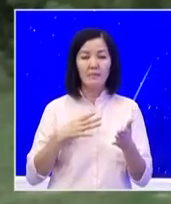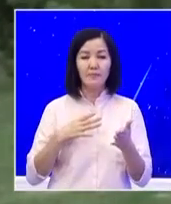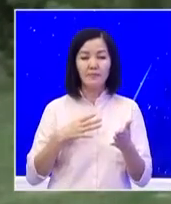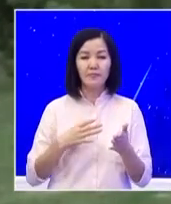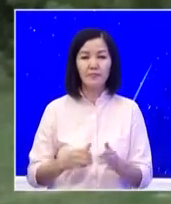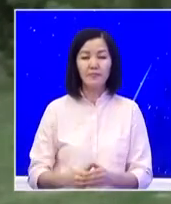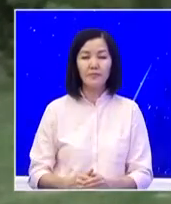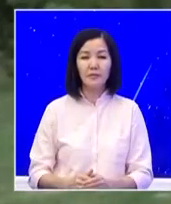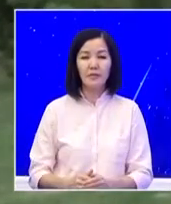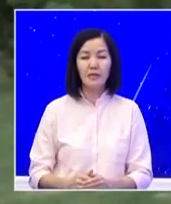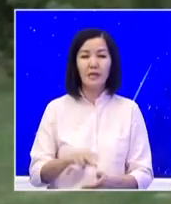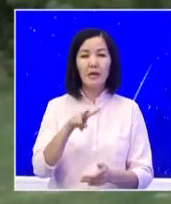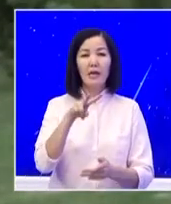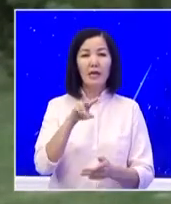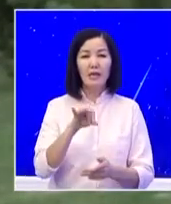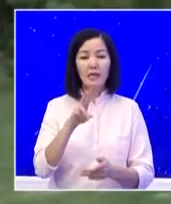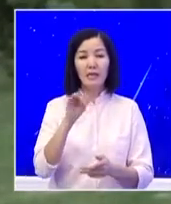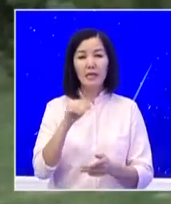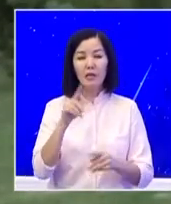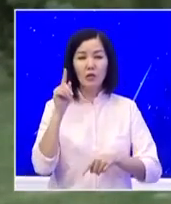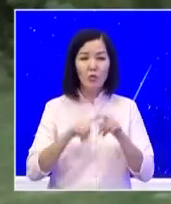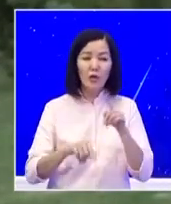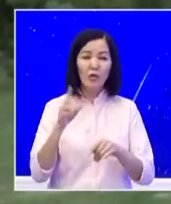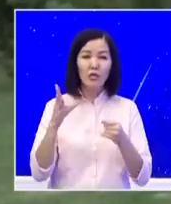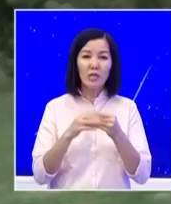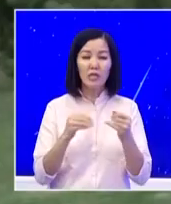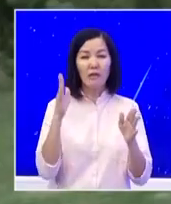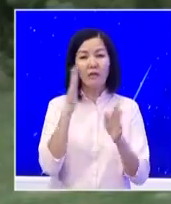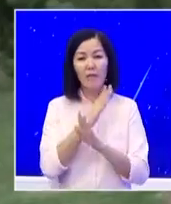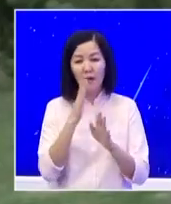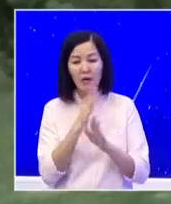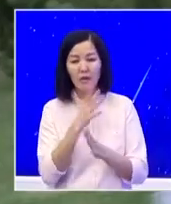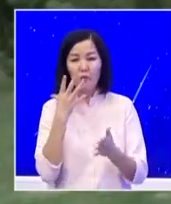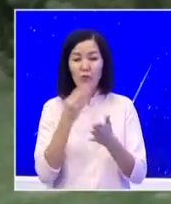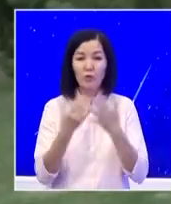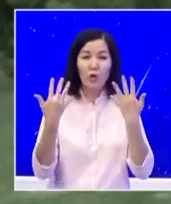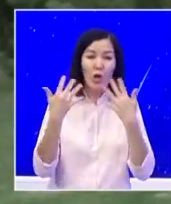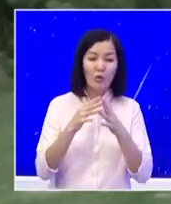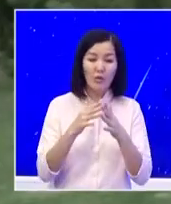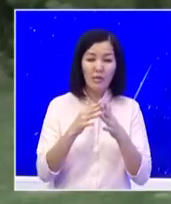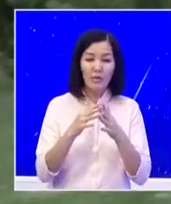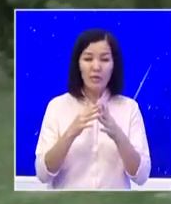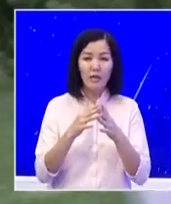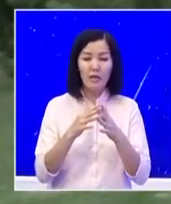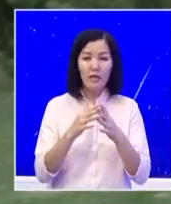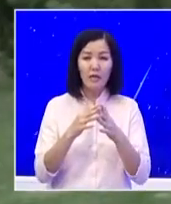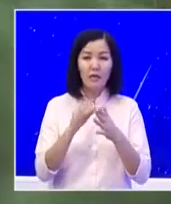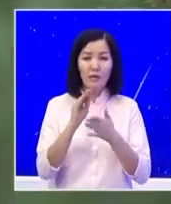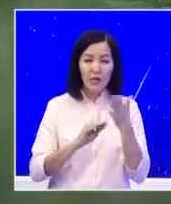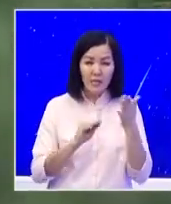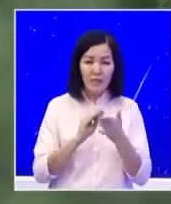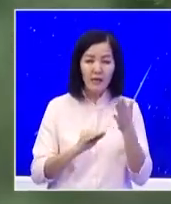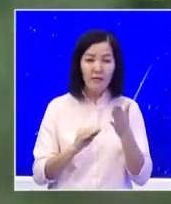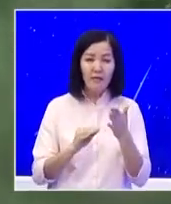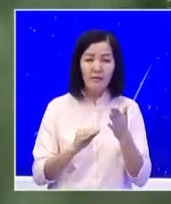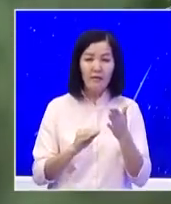білді. Ол кісінің лирикасы, анау туған жеріне жазған лирикасы, ол кісінің мынау өмірді жырлағандағы қасіретті де